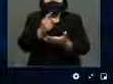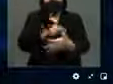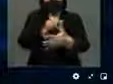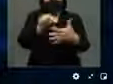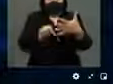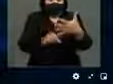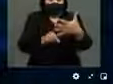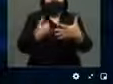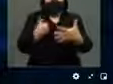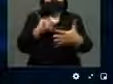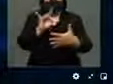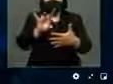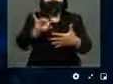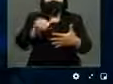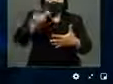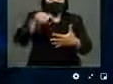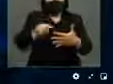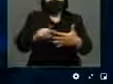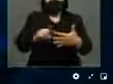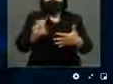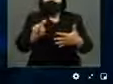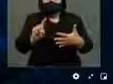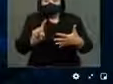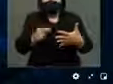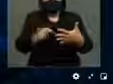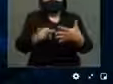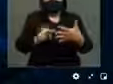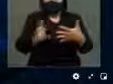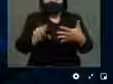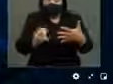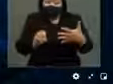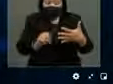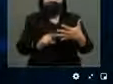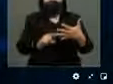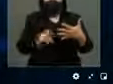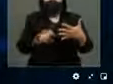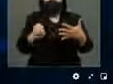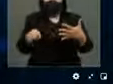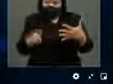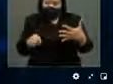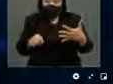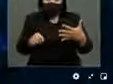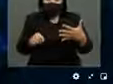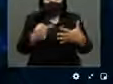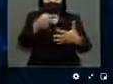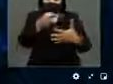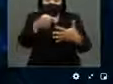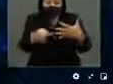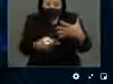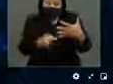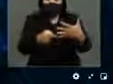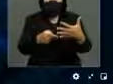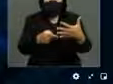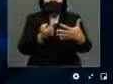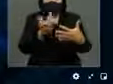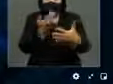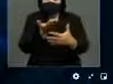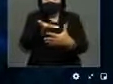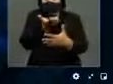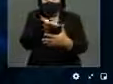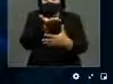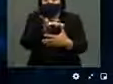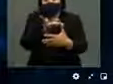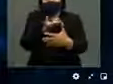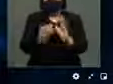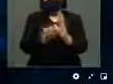ายนะครับแล้วก็51ถึง100 11ถึง50แล้วก็1ถึง10ตัวเลขก็จะเห็นว่าข้างบนเนี่ยนะครับก็กรุงเท